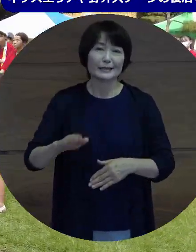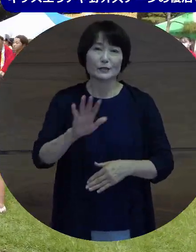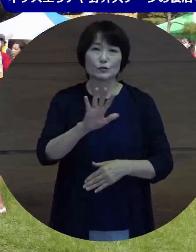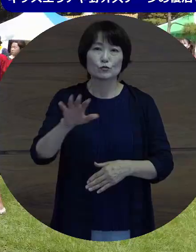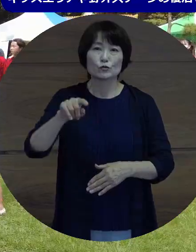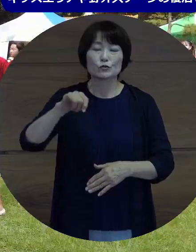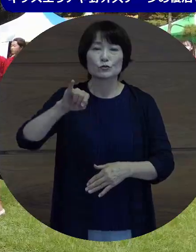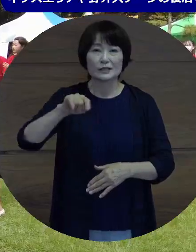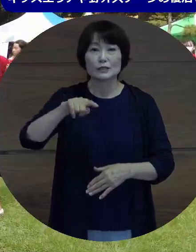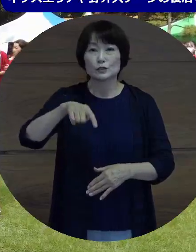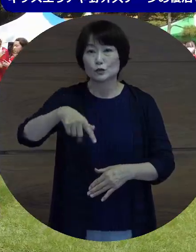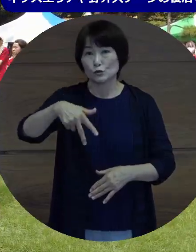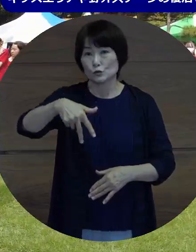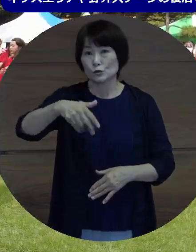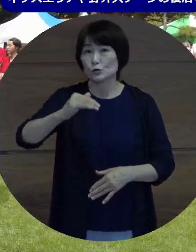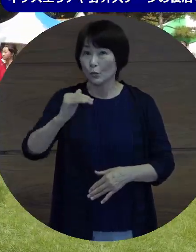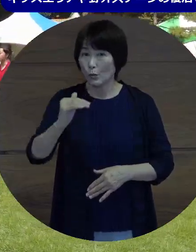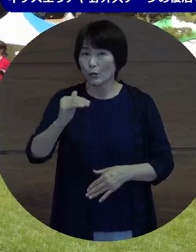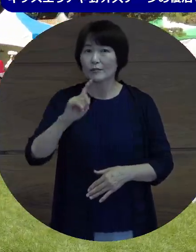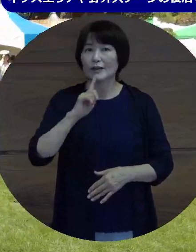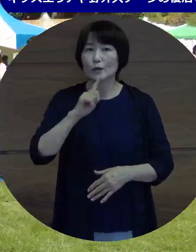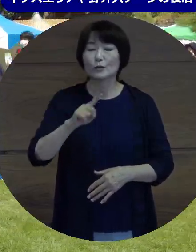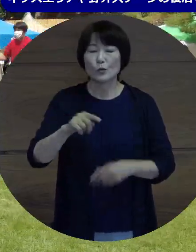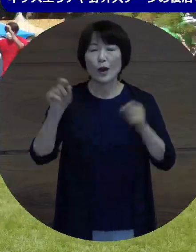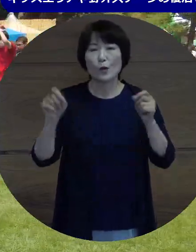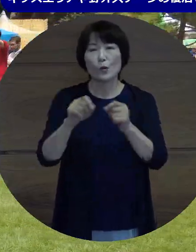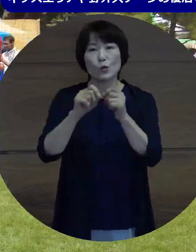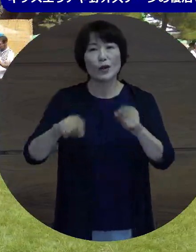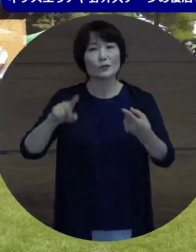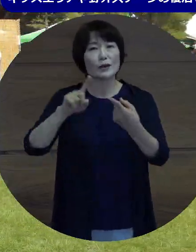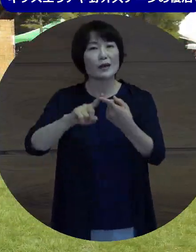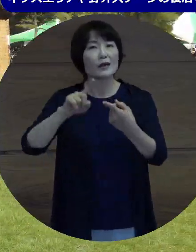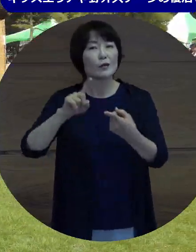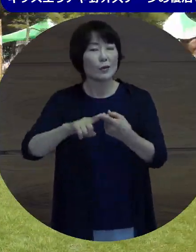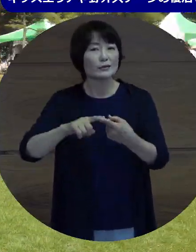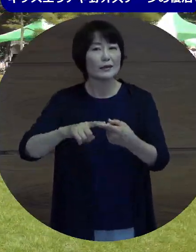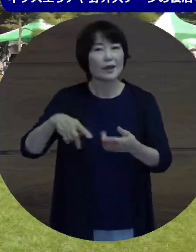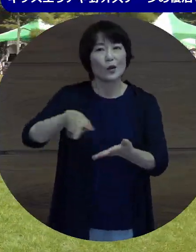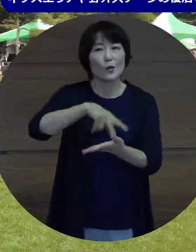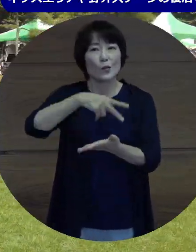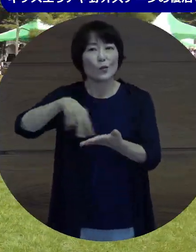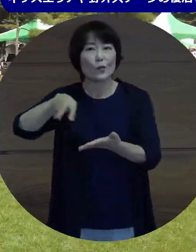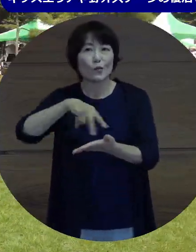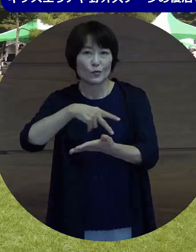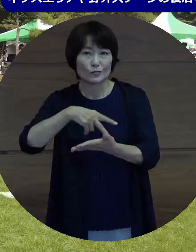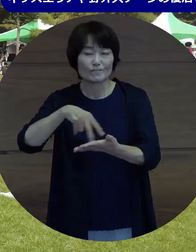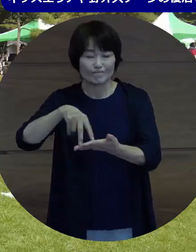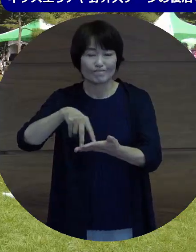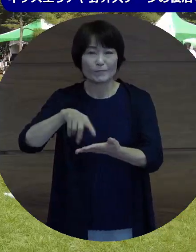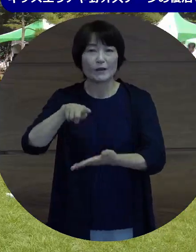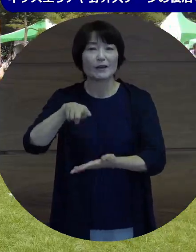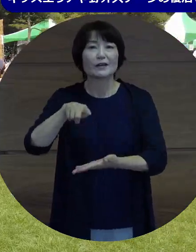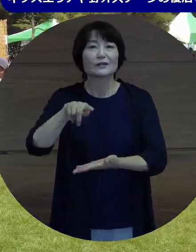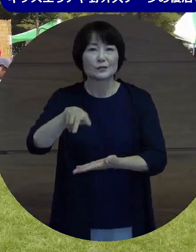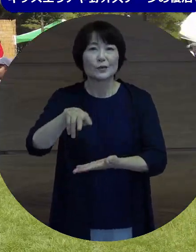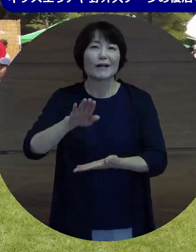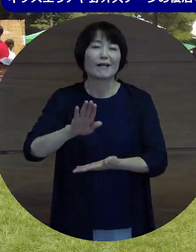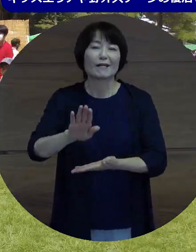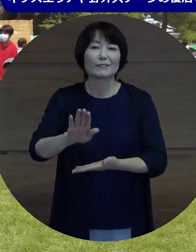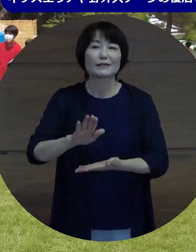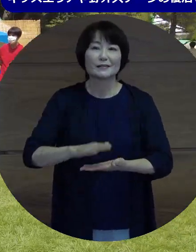スを踊る子どものディスコを自然の中で、親しんでもらう、そんな企画を作っていただき